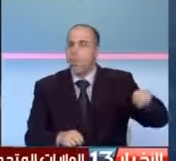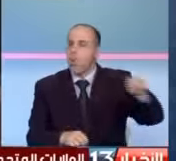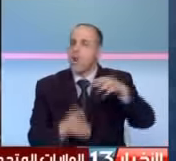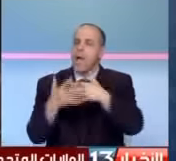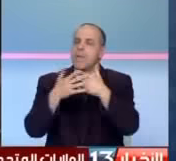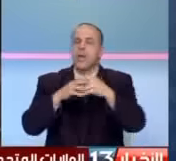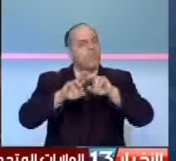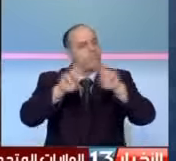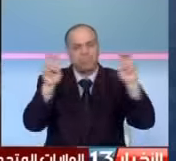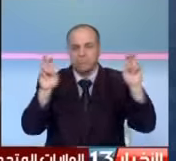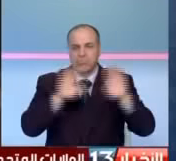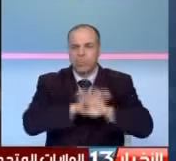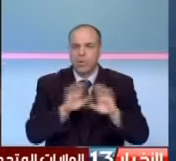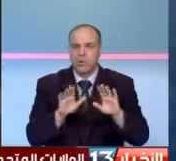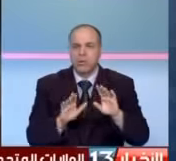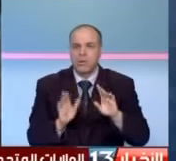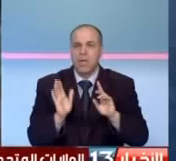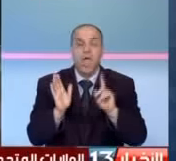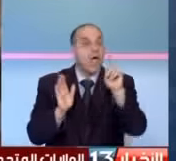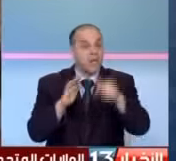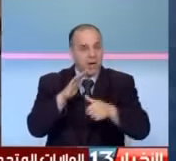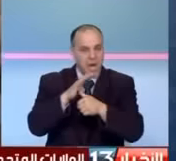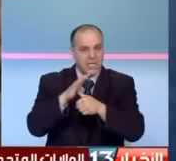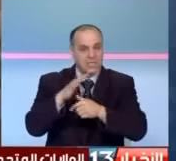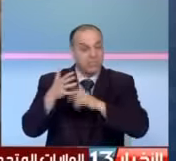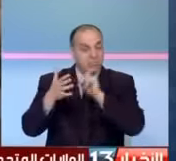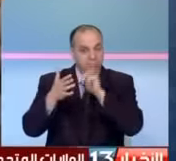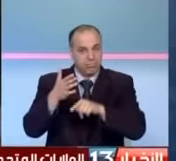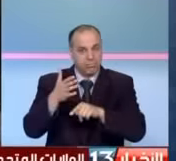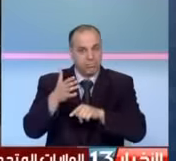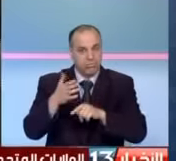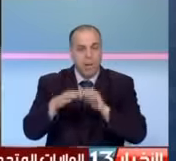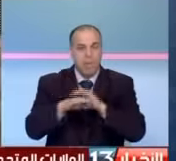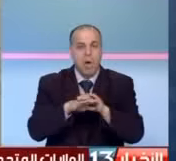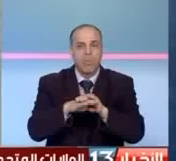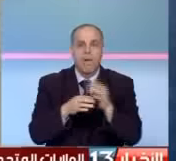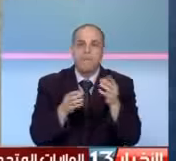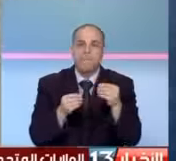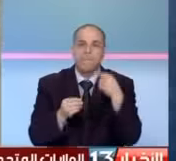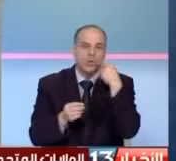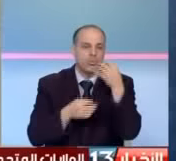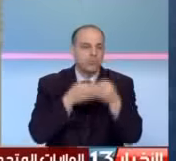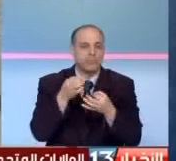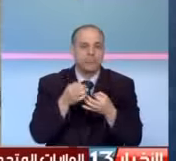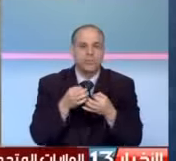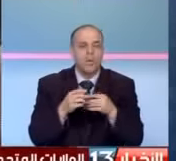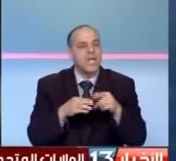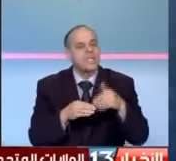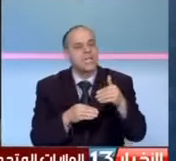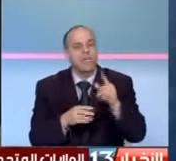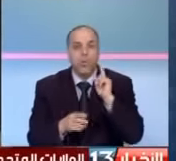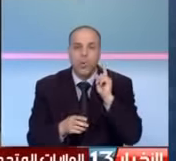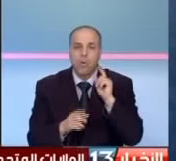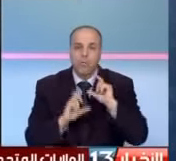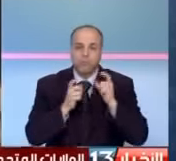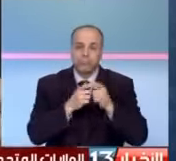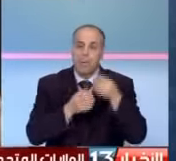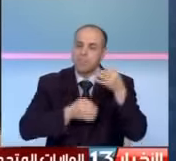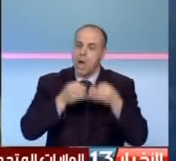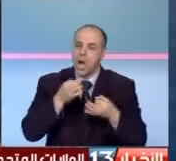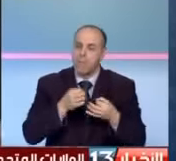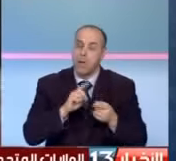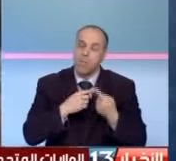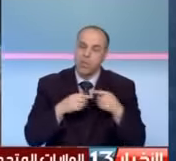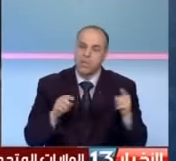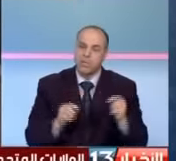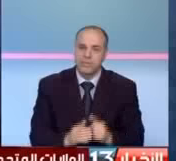الولايات المتحدة منذ صدور المرسوم الرئاسي الذي بات محور عدد كبير من دعاوى الاستئناف أمام هيئات قضائية